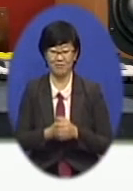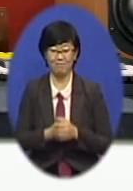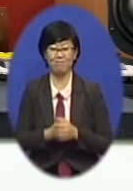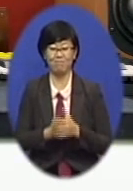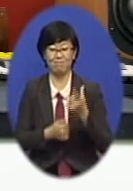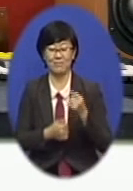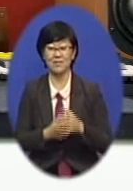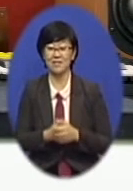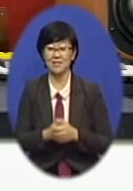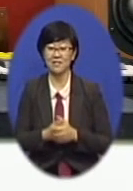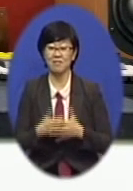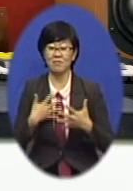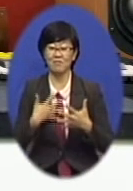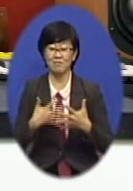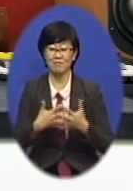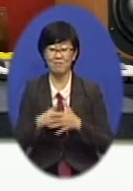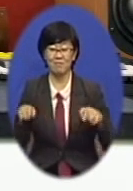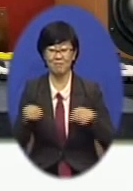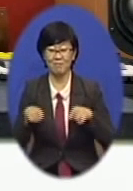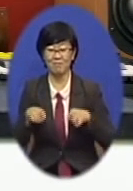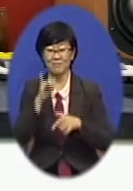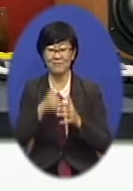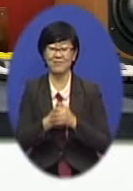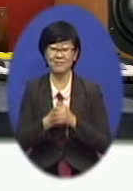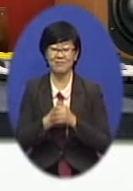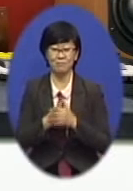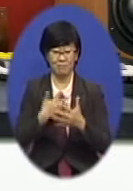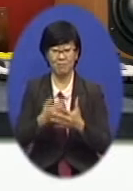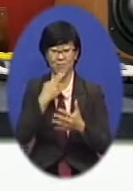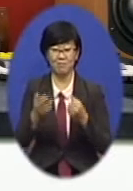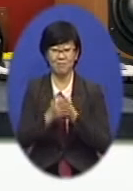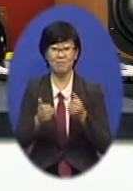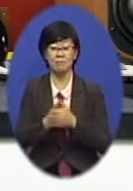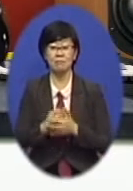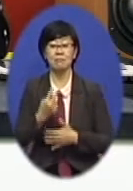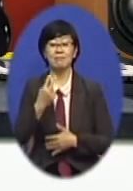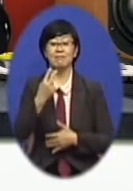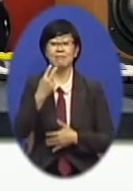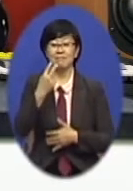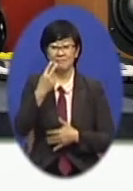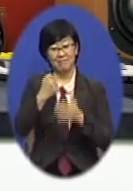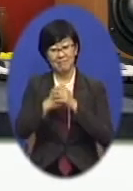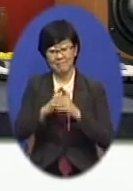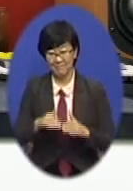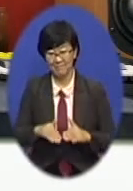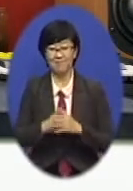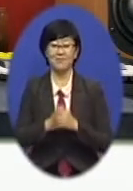그래요? 네. 아, 그런데 왜 이렇게 떨려요? 그러면 저 안 떨리게, 안 네. 떨리게 호흡 한번